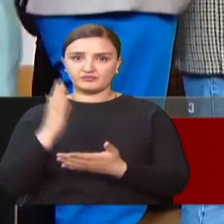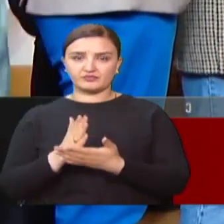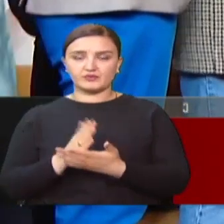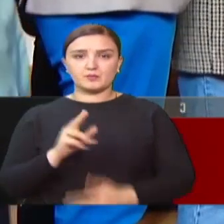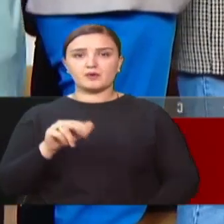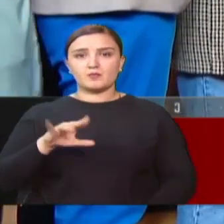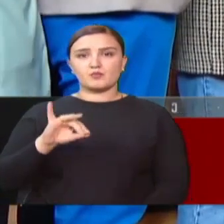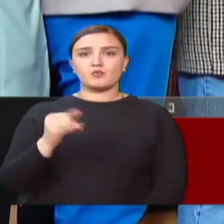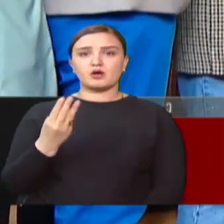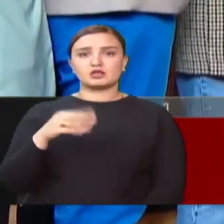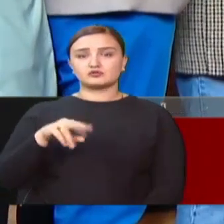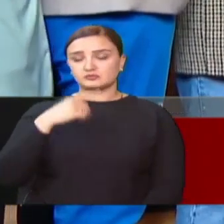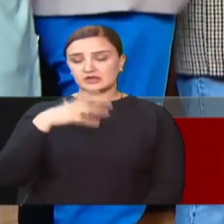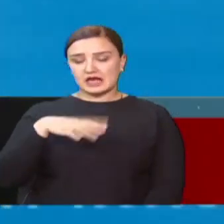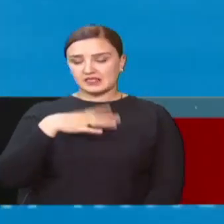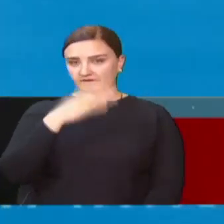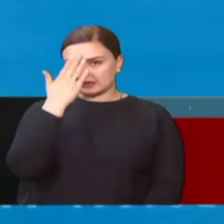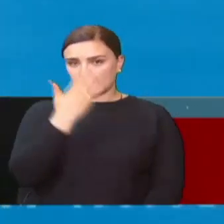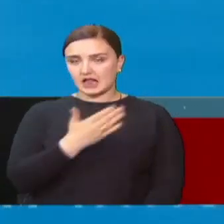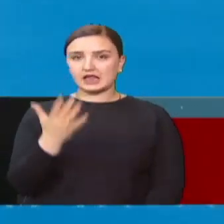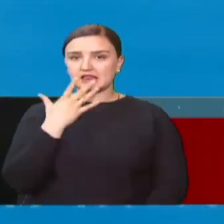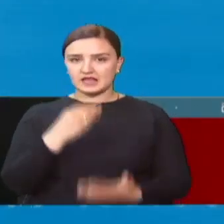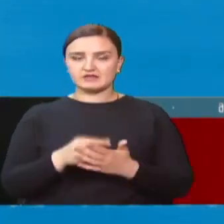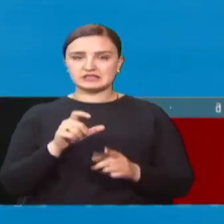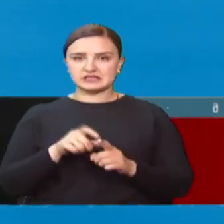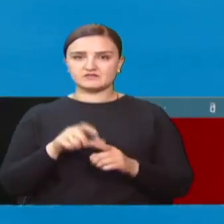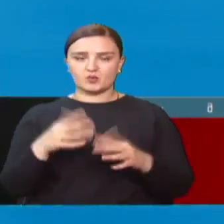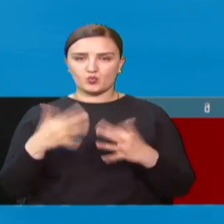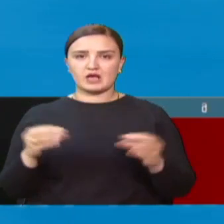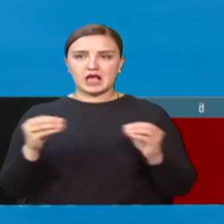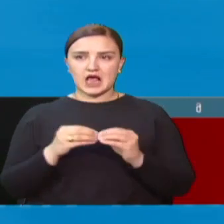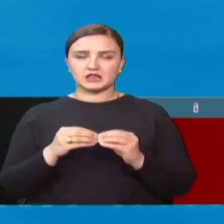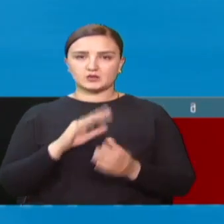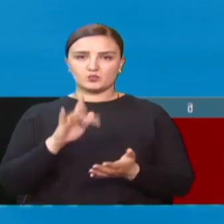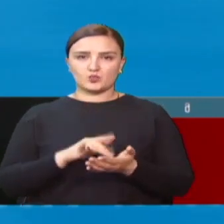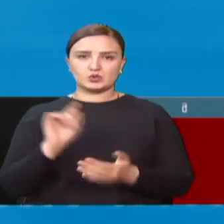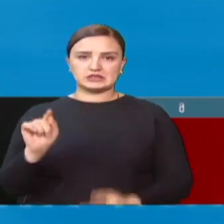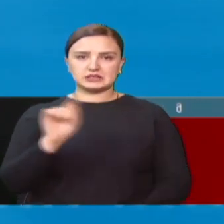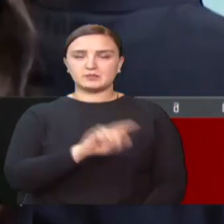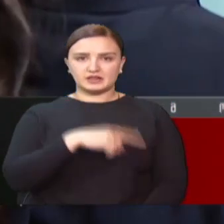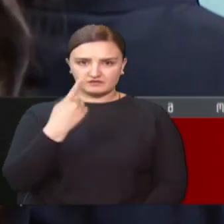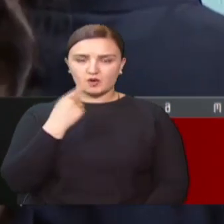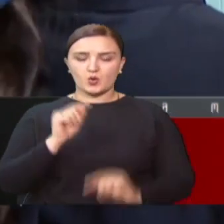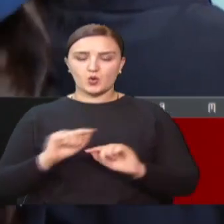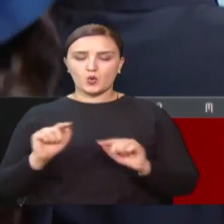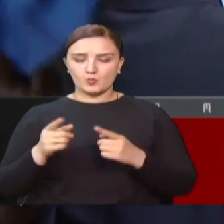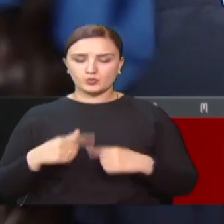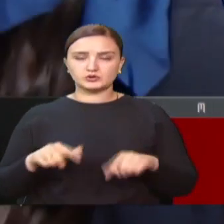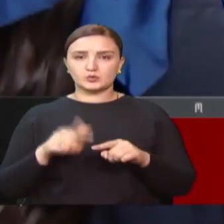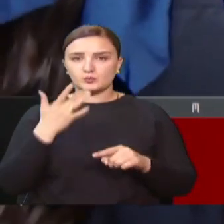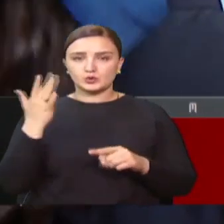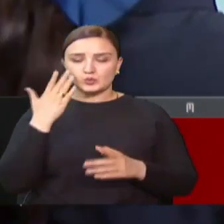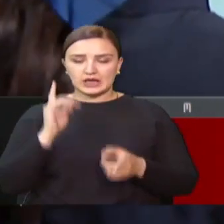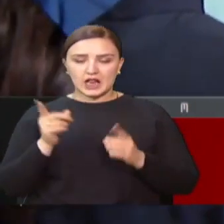პაპუაშვილის განმარტებით ქართველმა ხალხმა თავისი სათქმელი 10 მუნიციპალიტეტში თქვა და ოპოზიცია პოლიტიკური